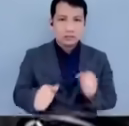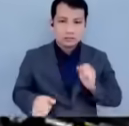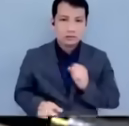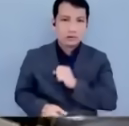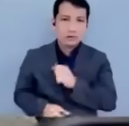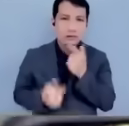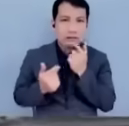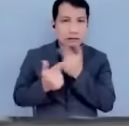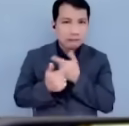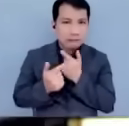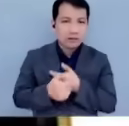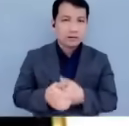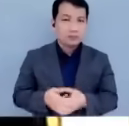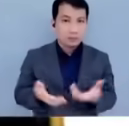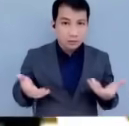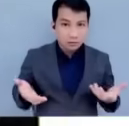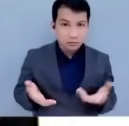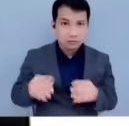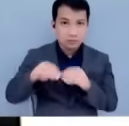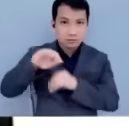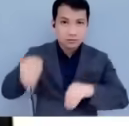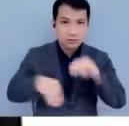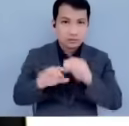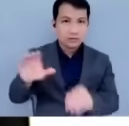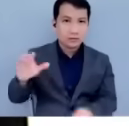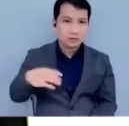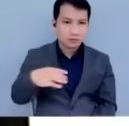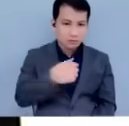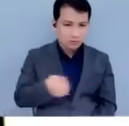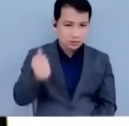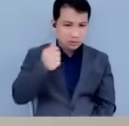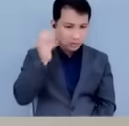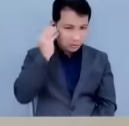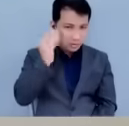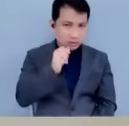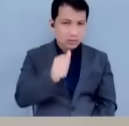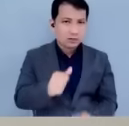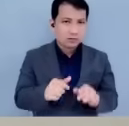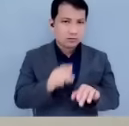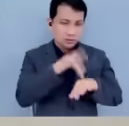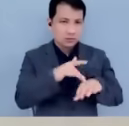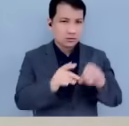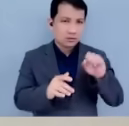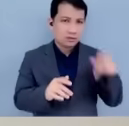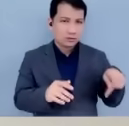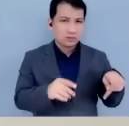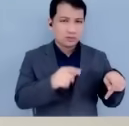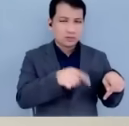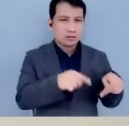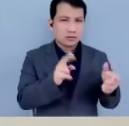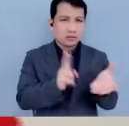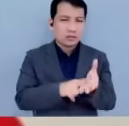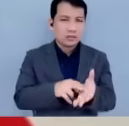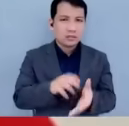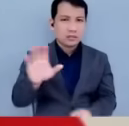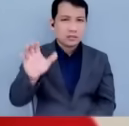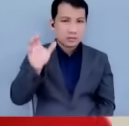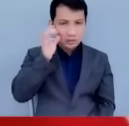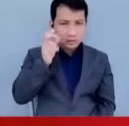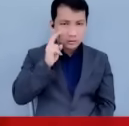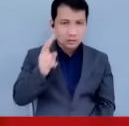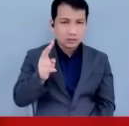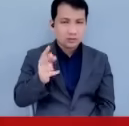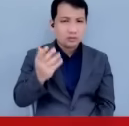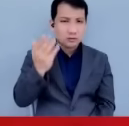eh bta na lang kaya nila yung speaker Ba't nila papakialaman yung SP hindi rin pumirma si senator Cynthia Villar ang dahilan